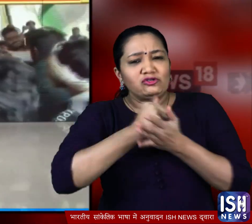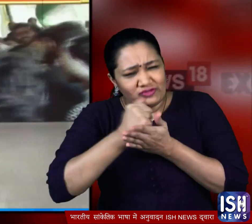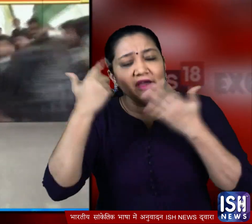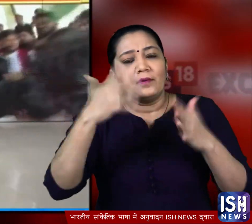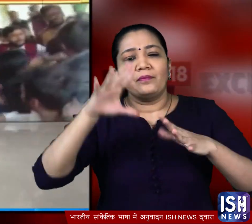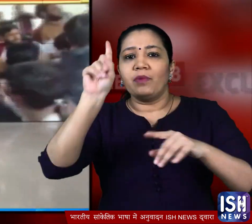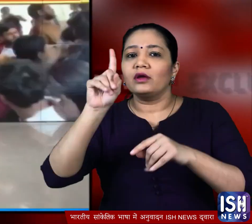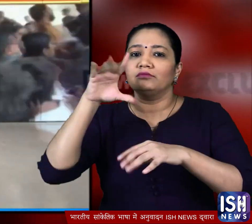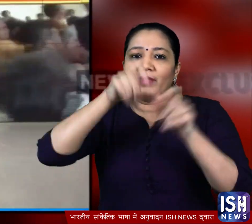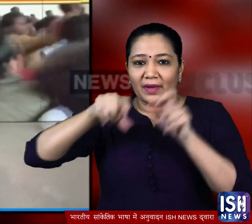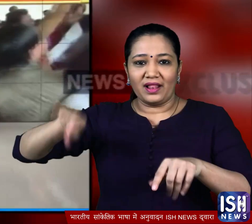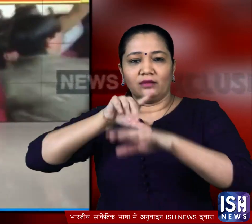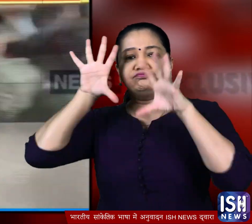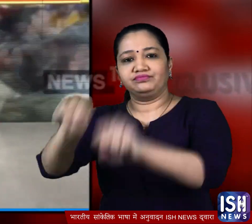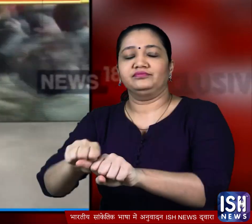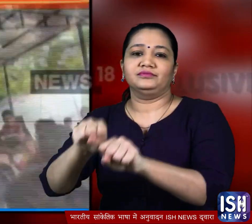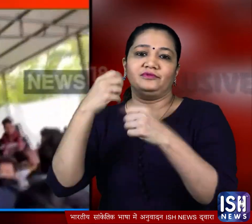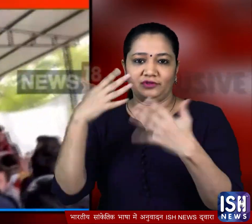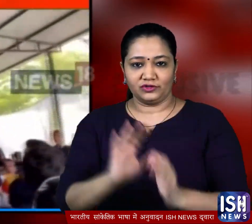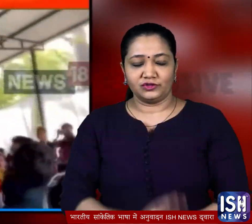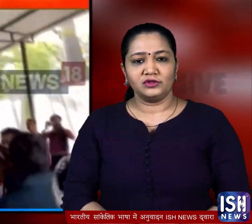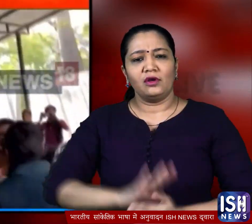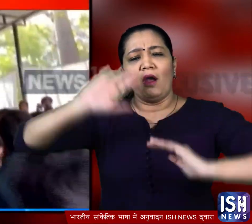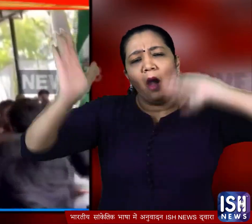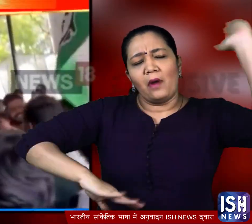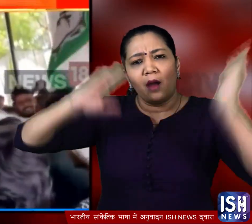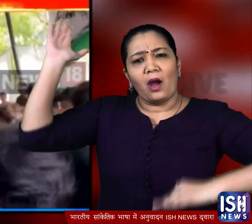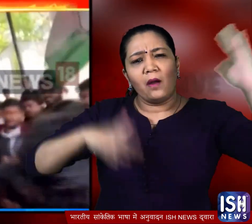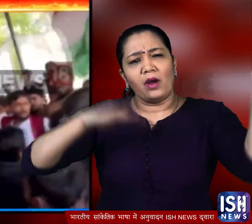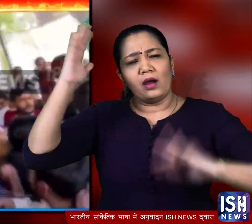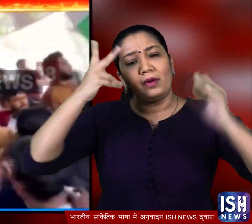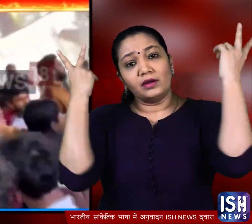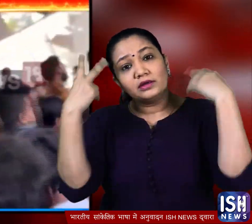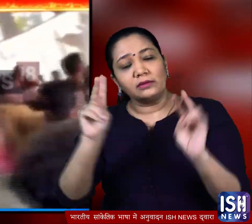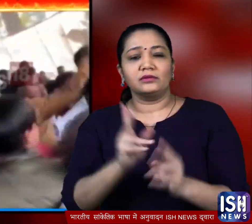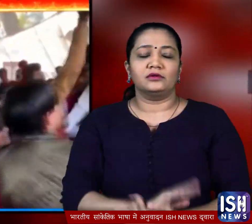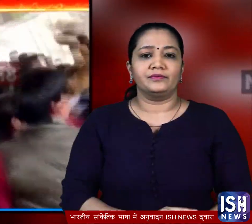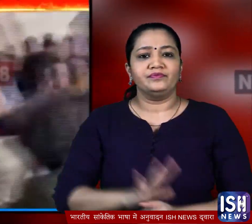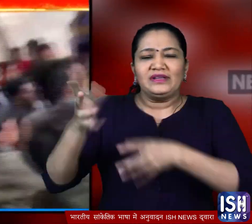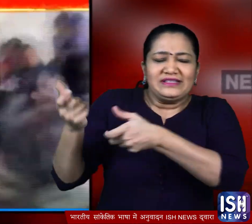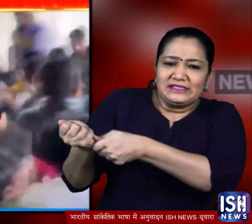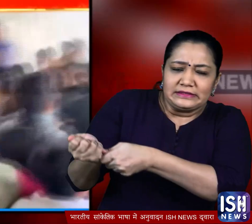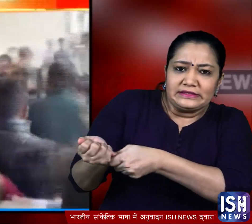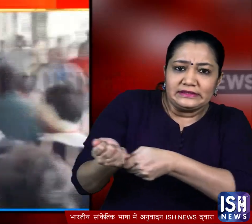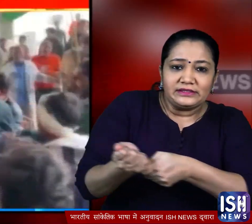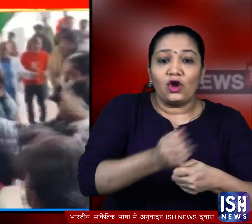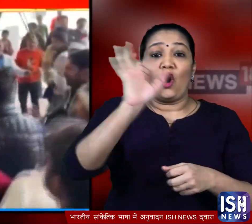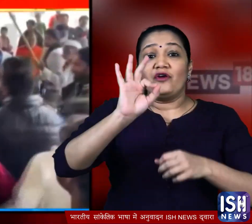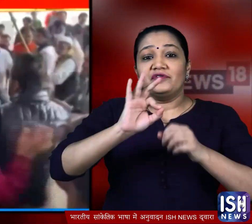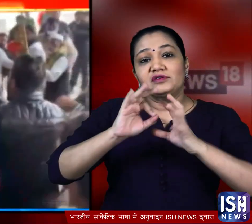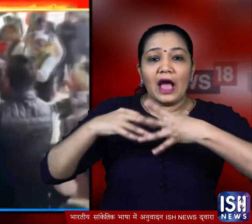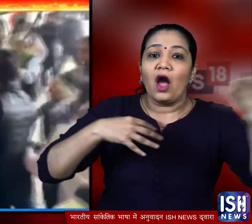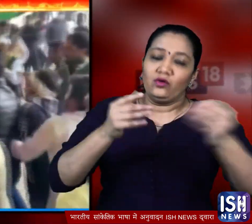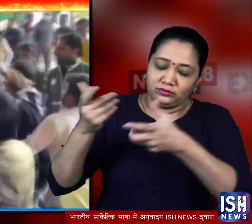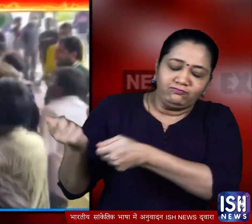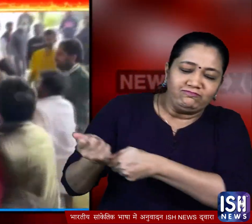ने आरोपी को पकड़ लिया और उसकी पिटाई शुरू कर दी। कुछ ही देर में वो लोग उसे घसीटते हुए पार्टी दफ्तर